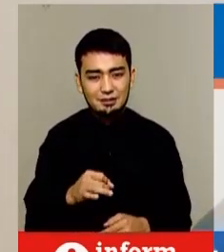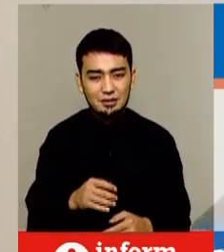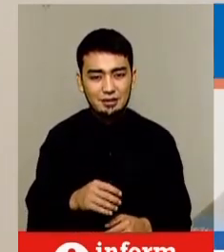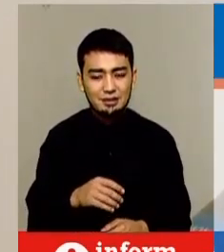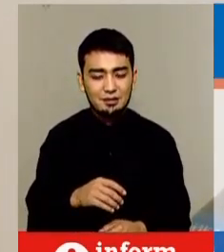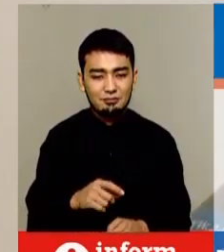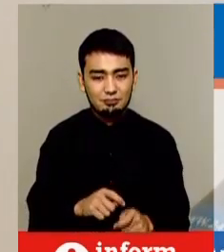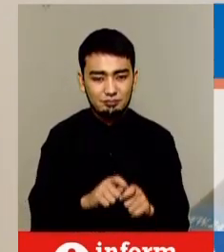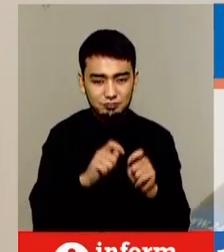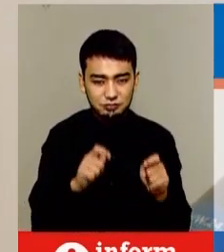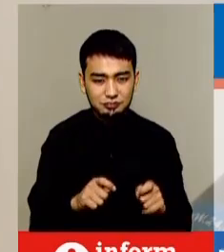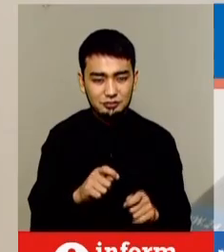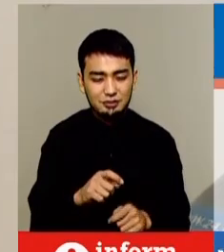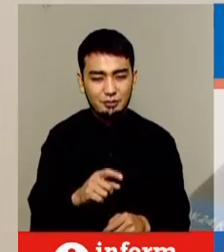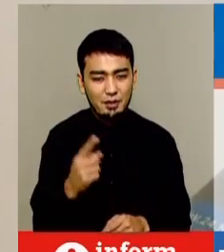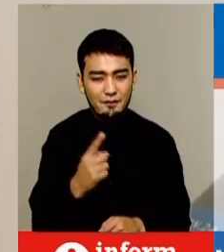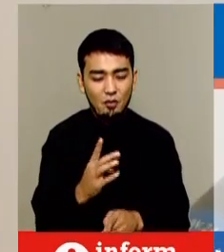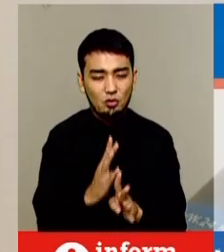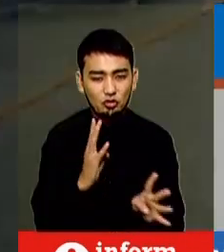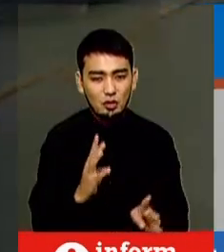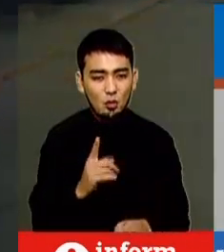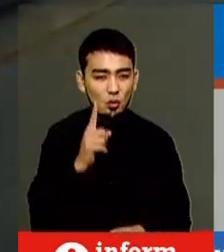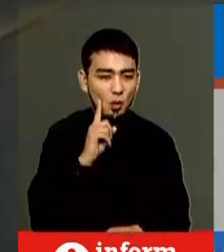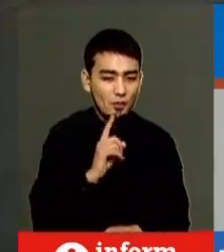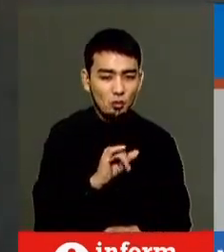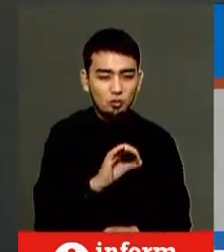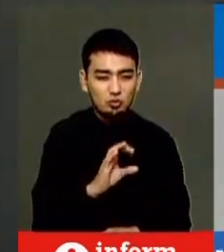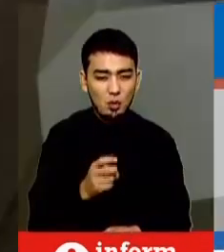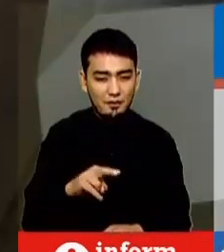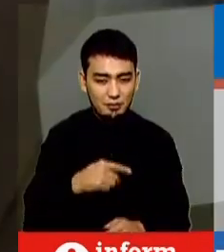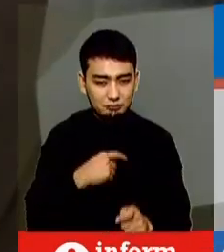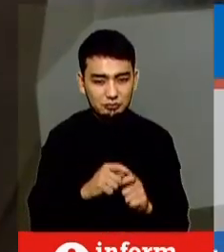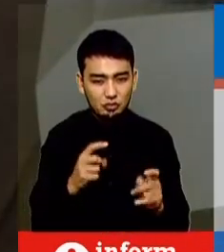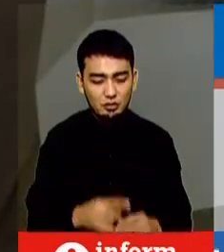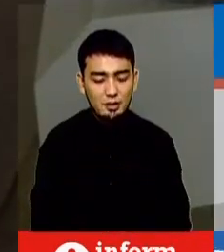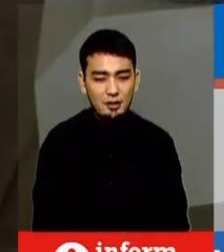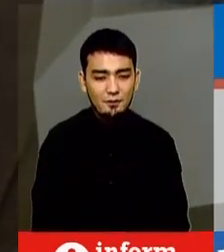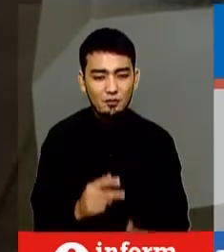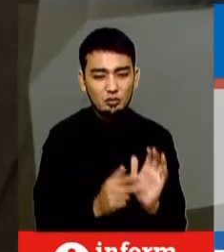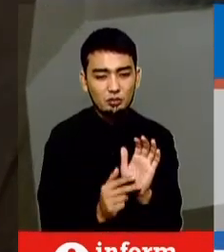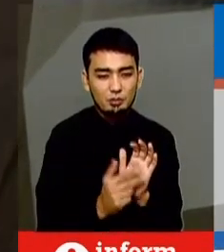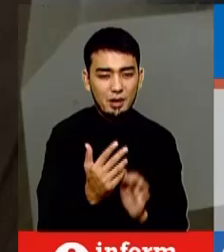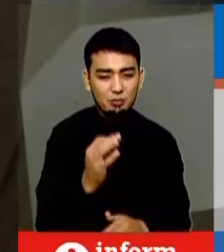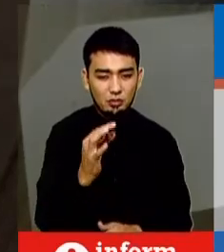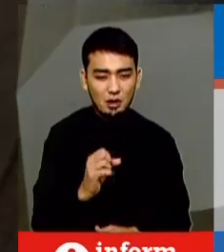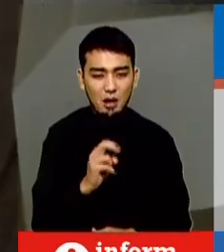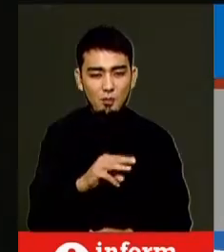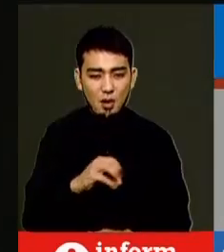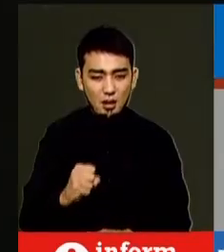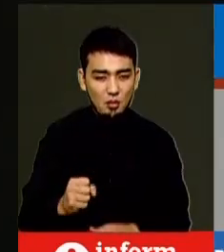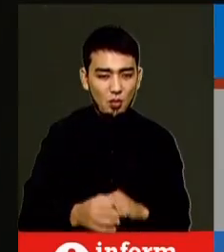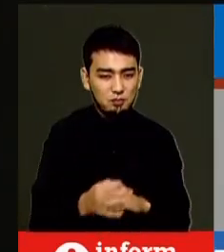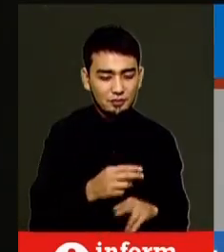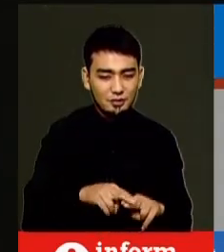создать благоприятные условия, в первую очередь, для инвестора. В Акмолинской области из 85% объектов